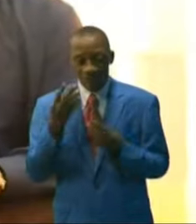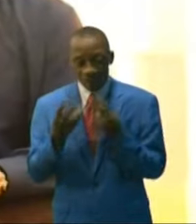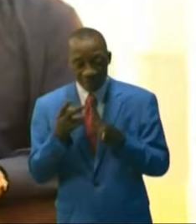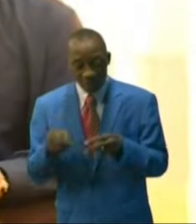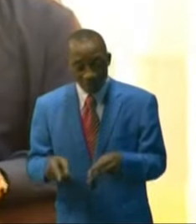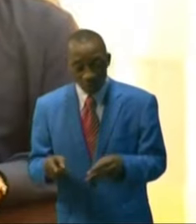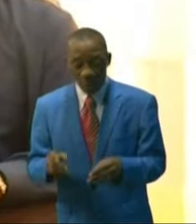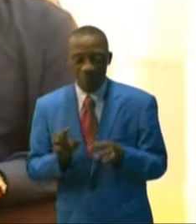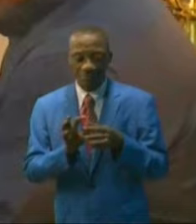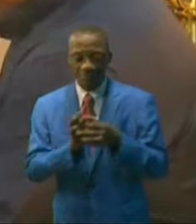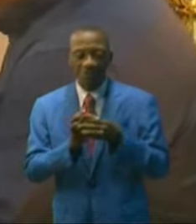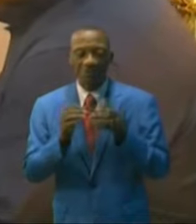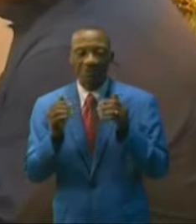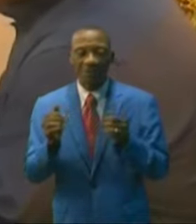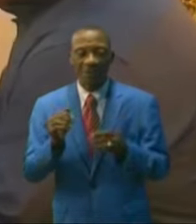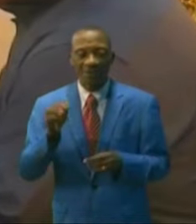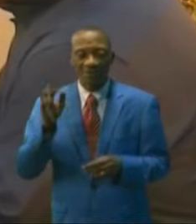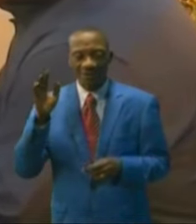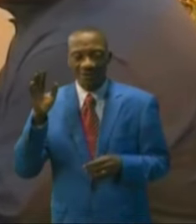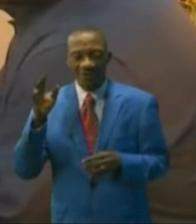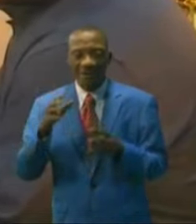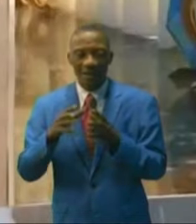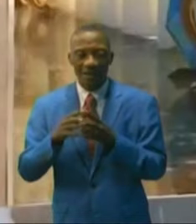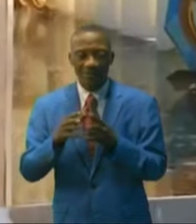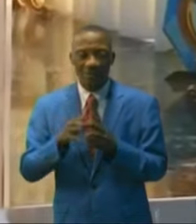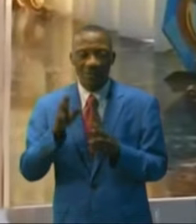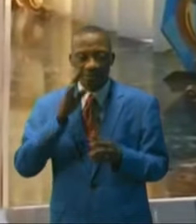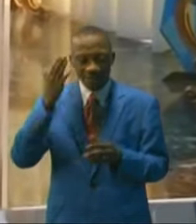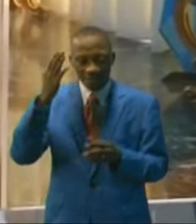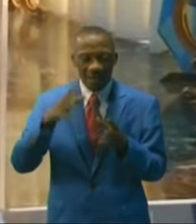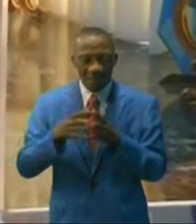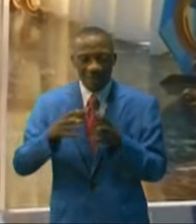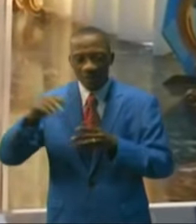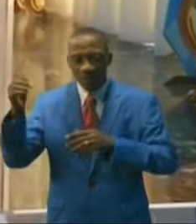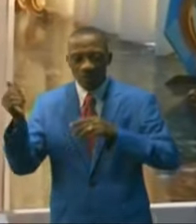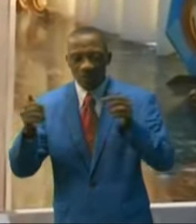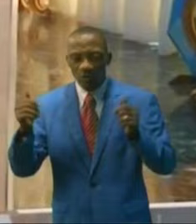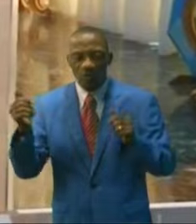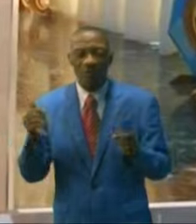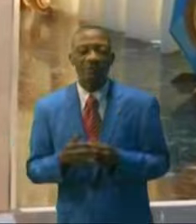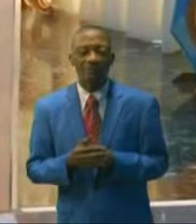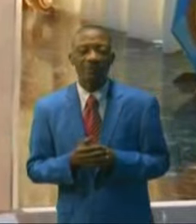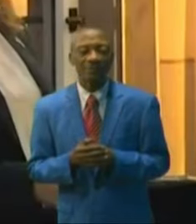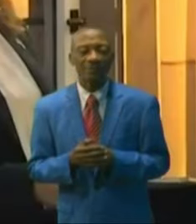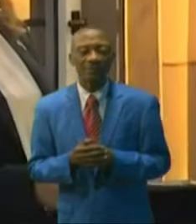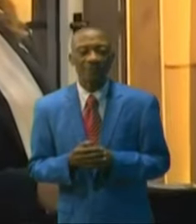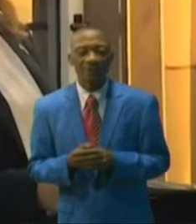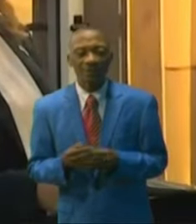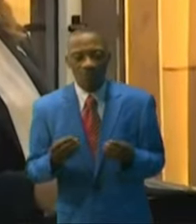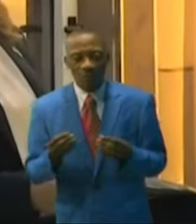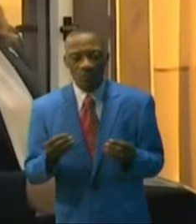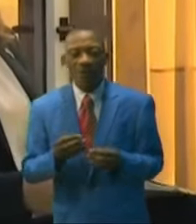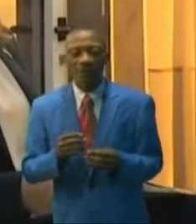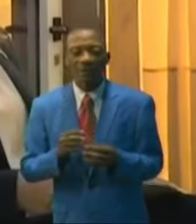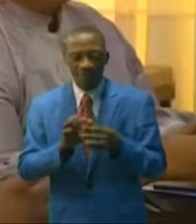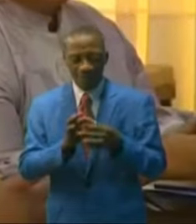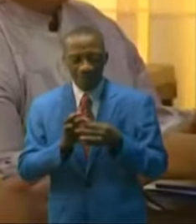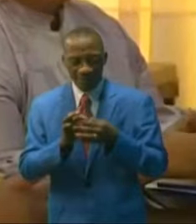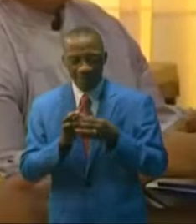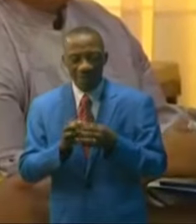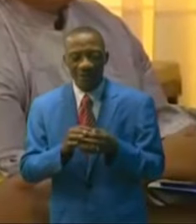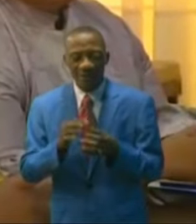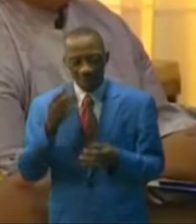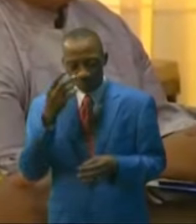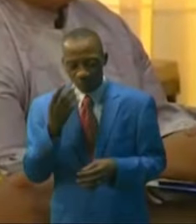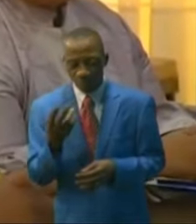entre Kinshasa et Londres, était également une occasion de passer en revue le partenariat existant entre les deux pays